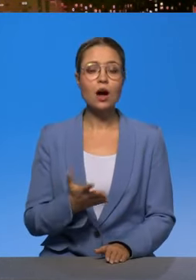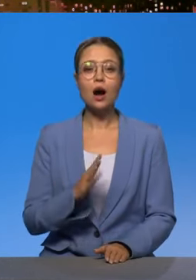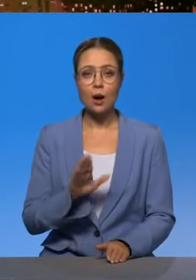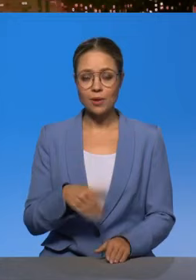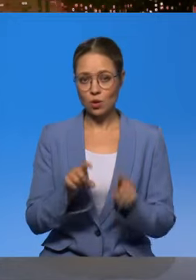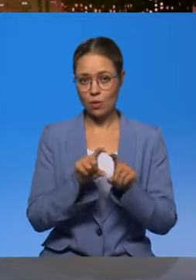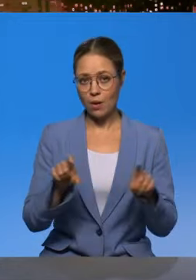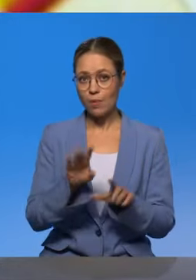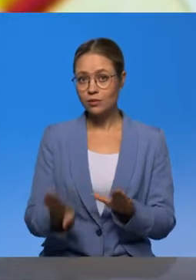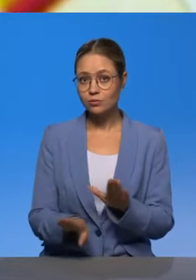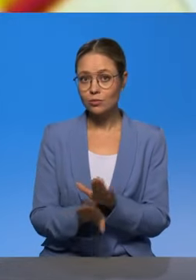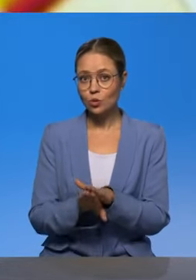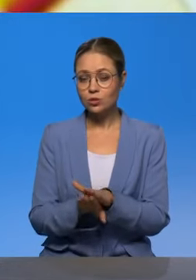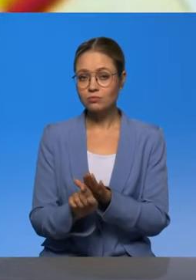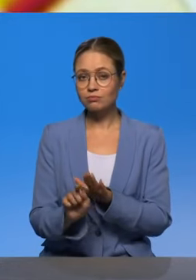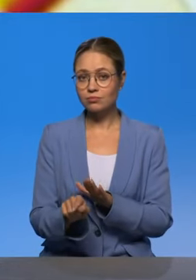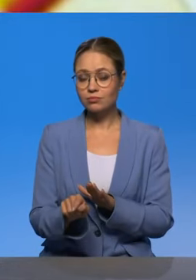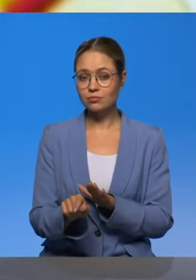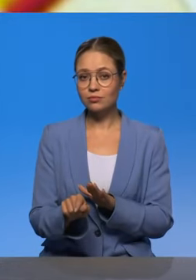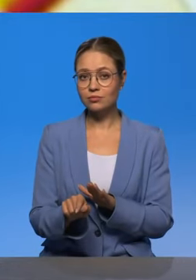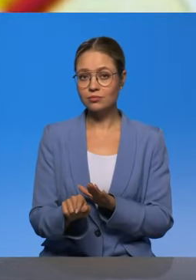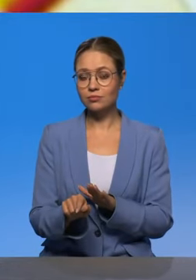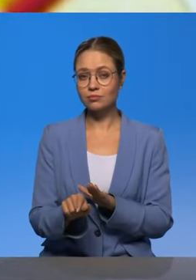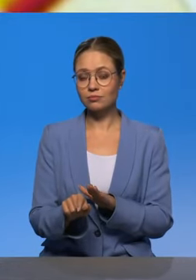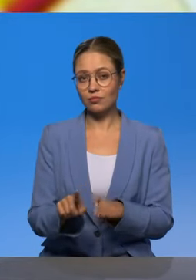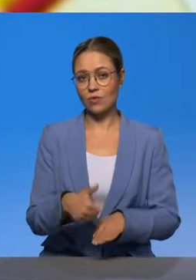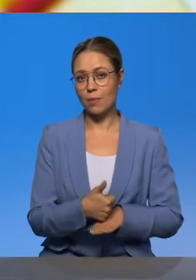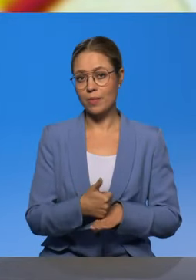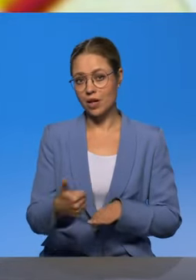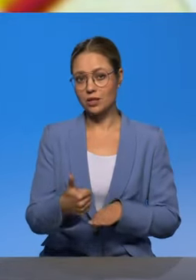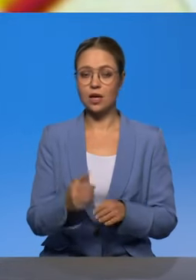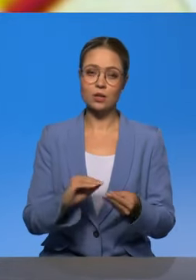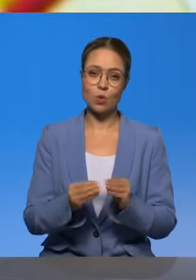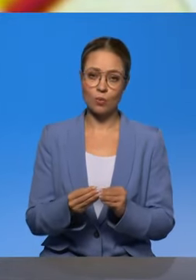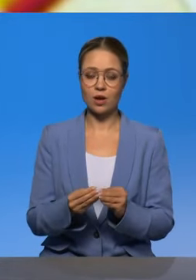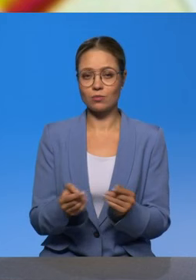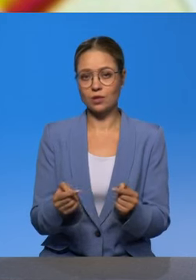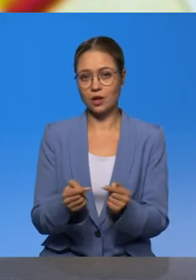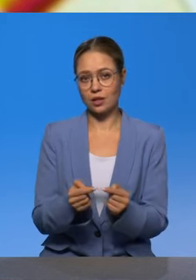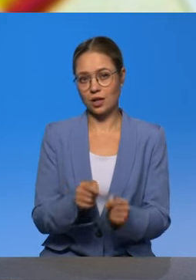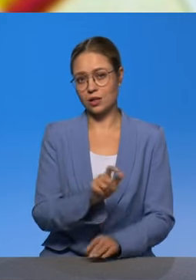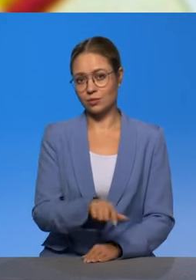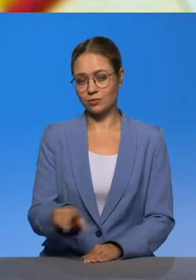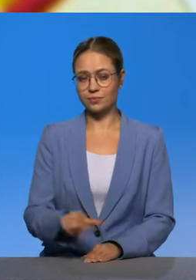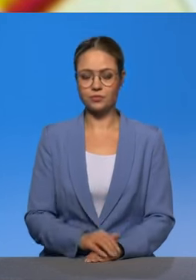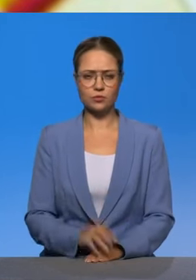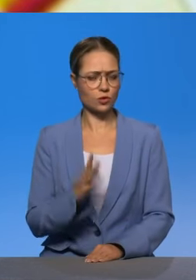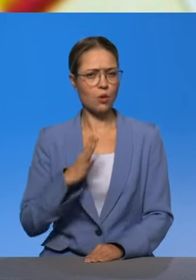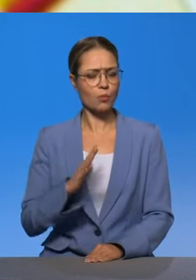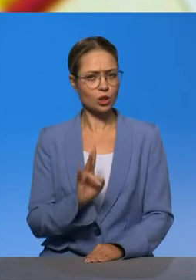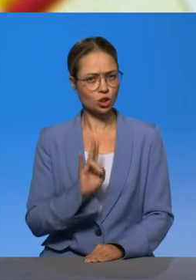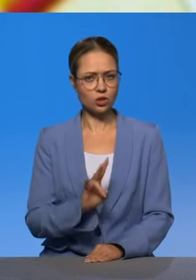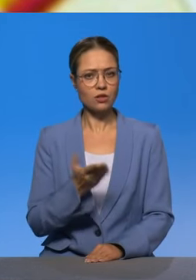компания под приоритеты, ну, по проблемы конкретного категории персонала. Но подождите, вы можете, вот